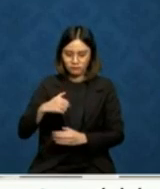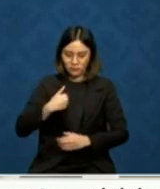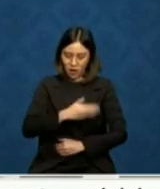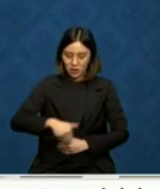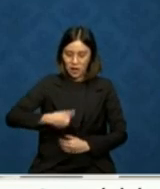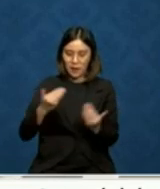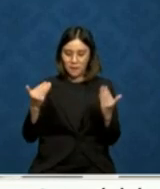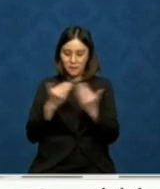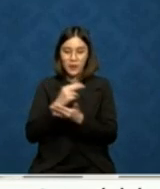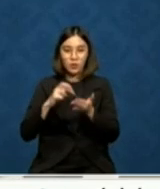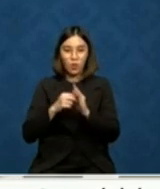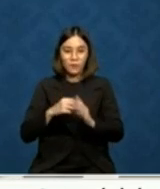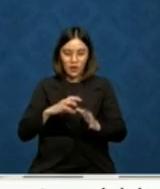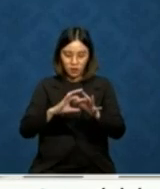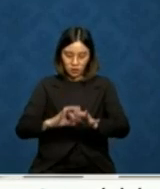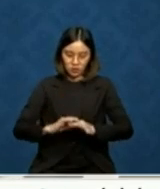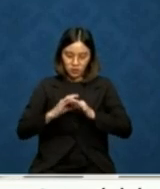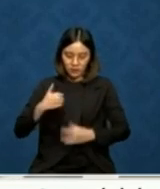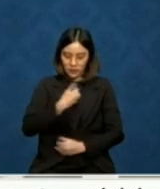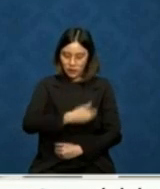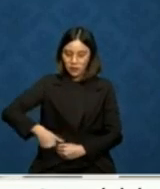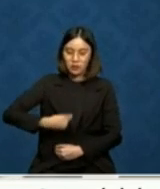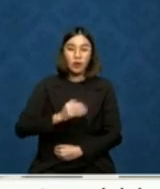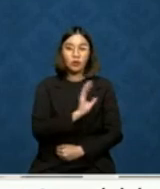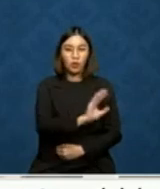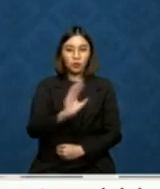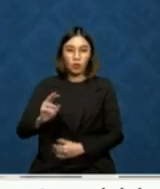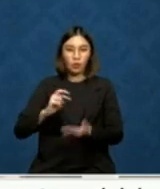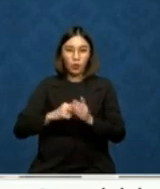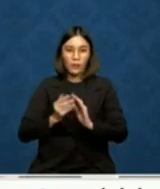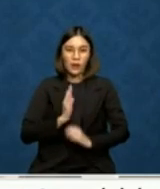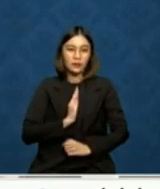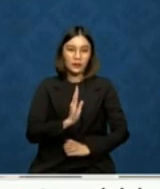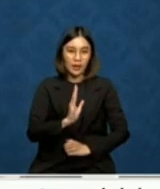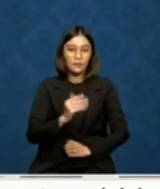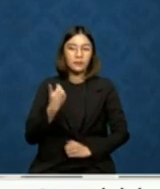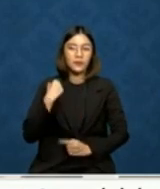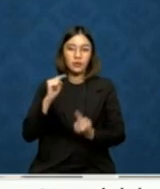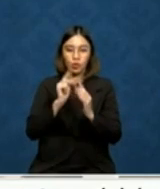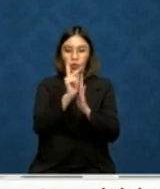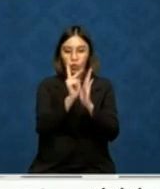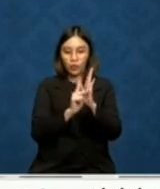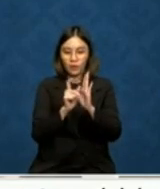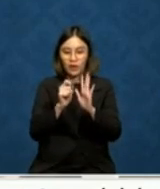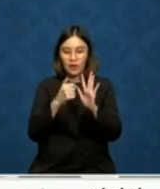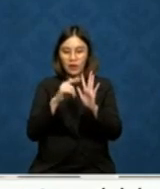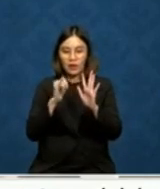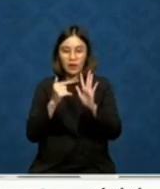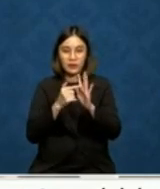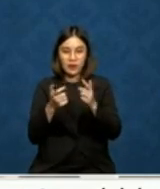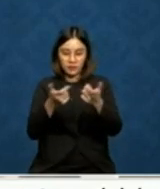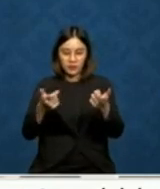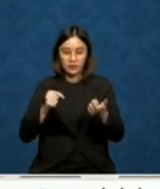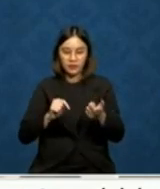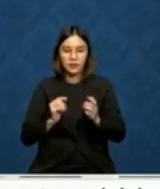นั้นถือเป็นหนึ่งในร่างกายของเขาและเขาต้องได้รับความเป็นธรรมในกฎหมายอาญาฉบับนี้ค่ะขอบคุณ